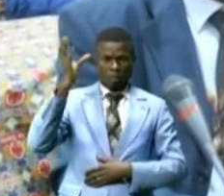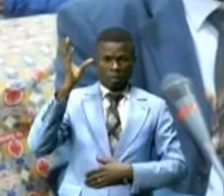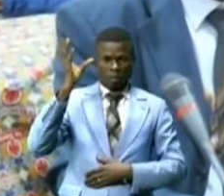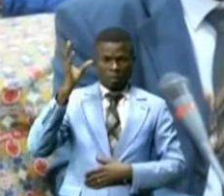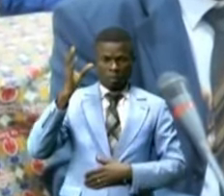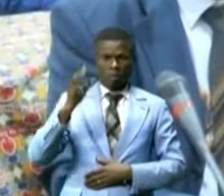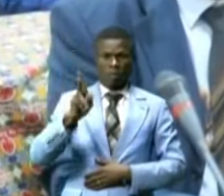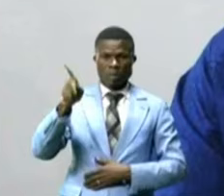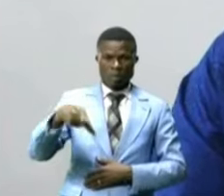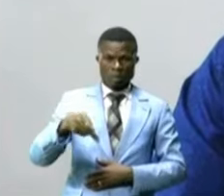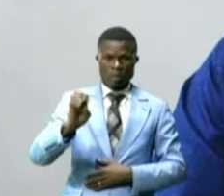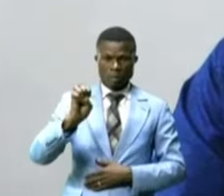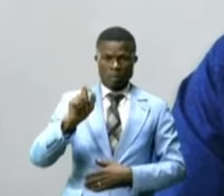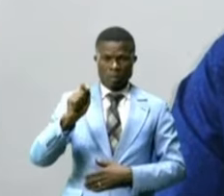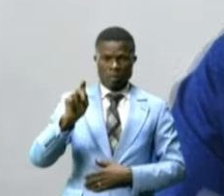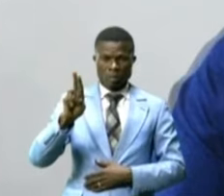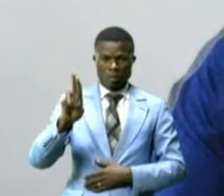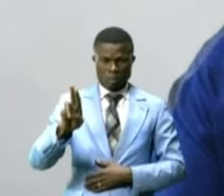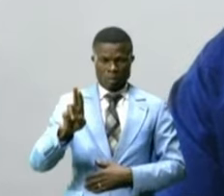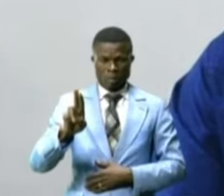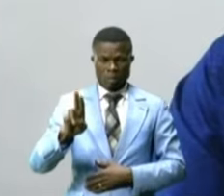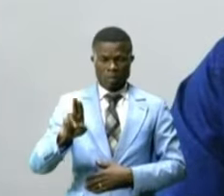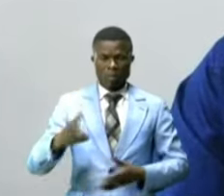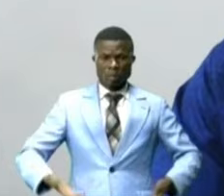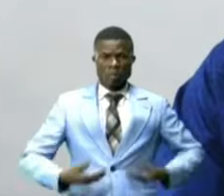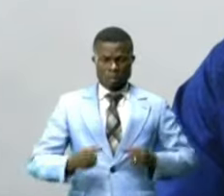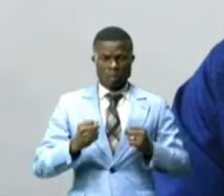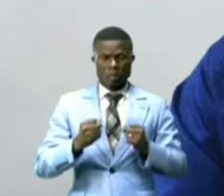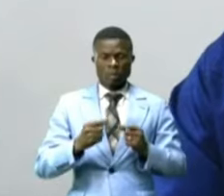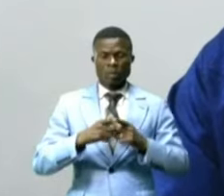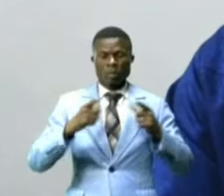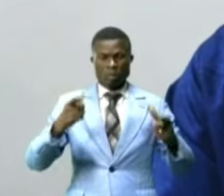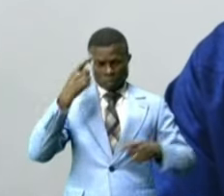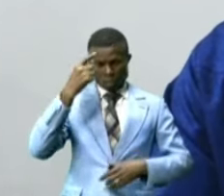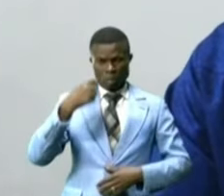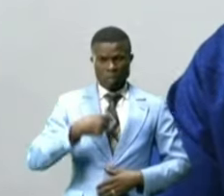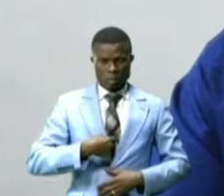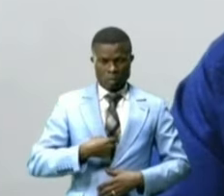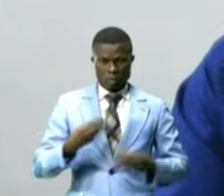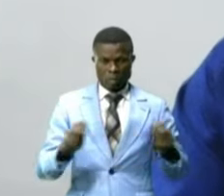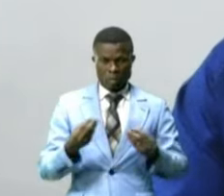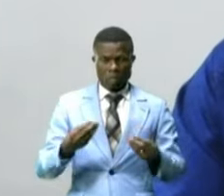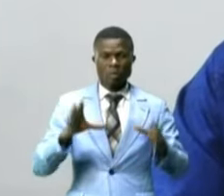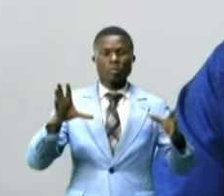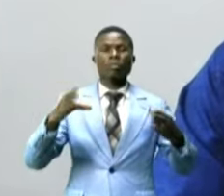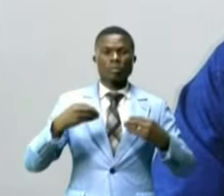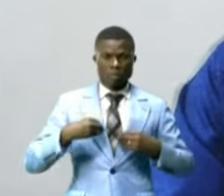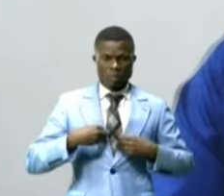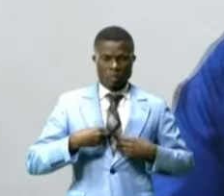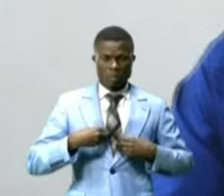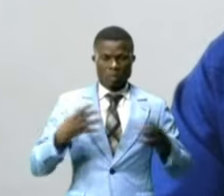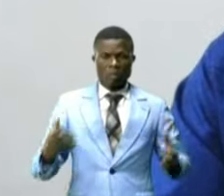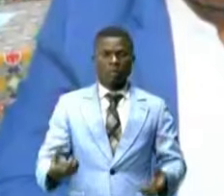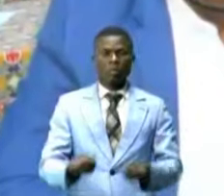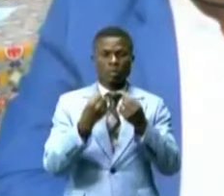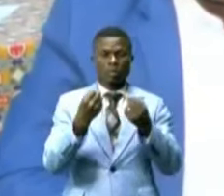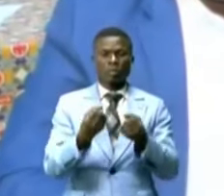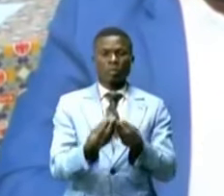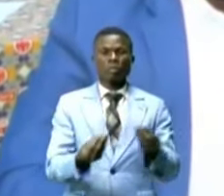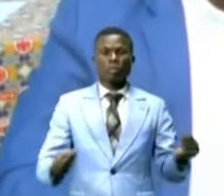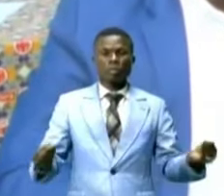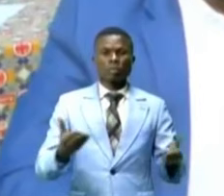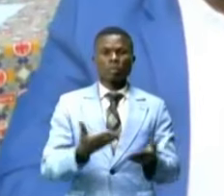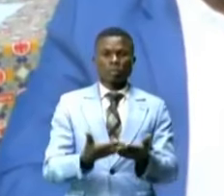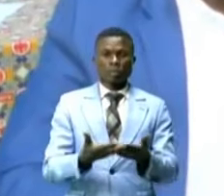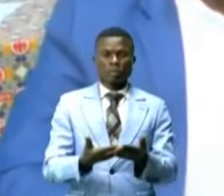Peter Kazali Kankonde. Ma joie est immense du fait que vous vous êtes accordé. Vous avez trouvé un compromis.